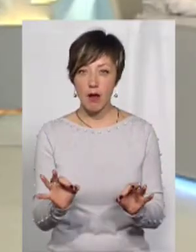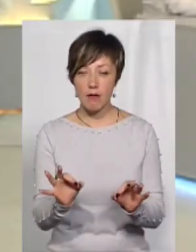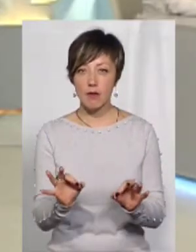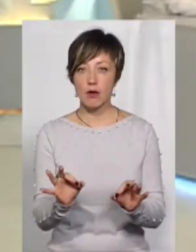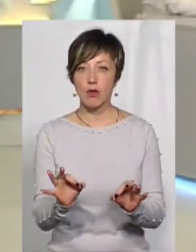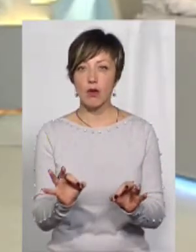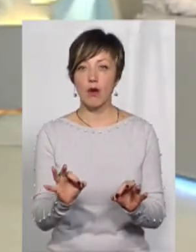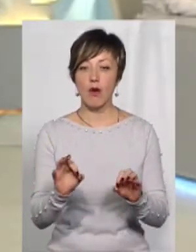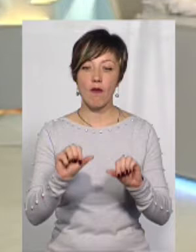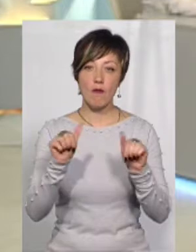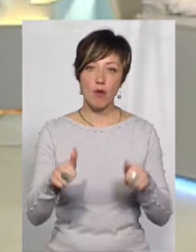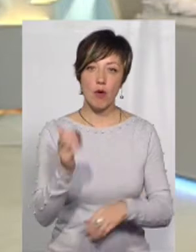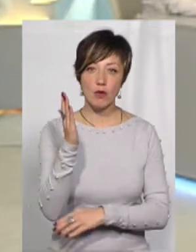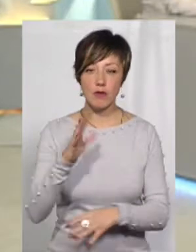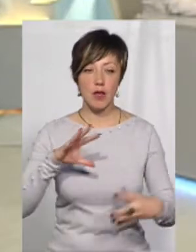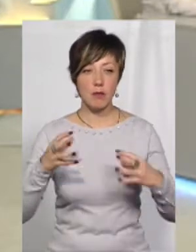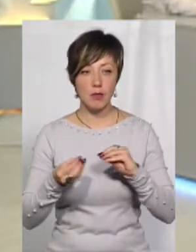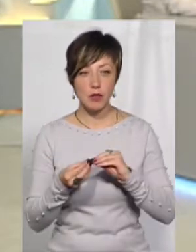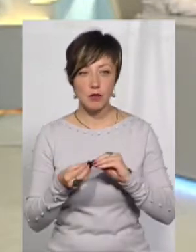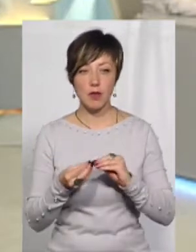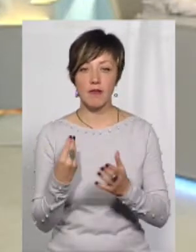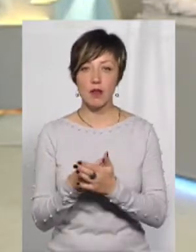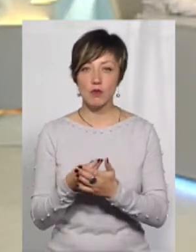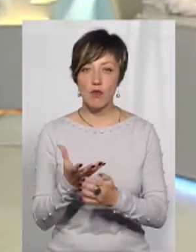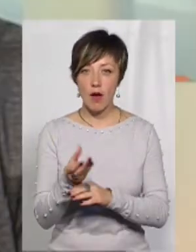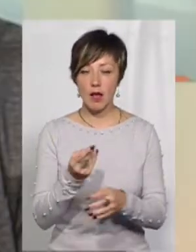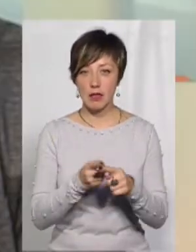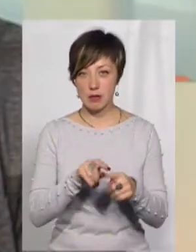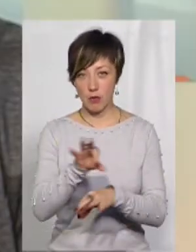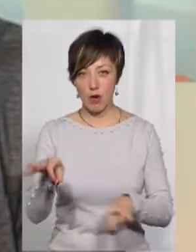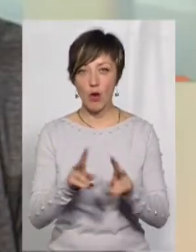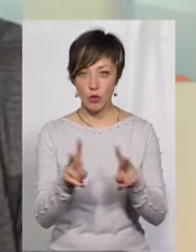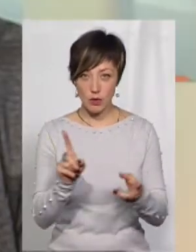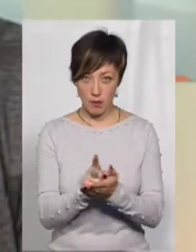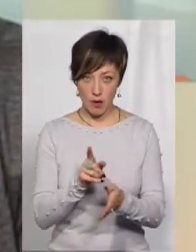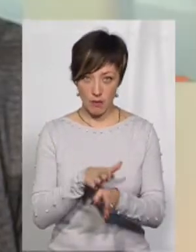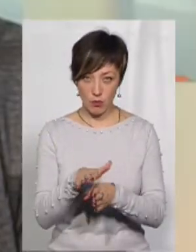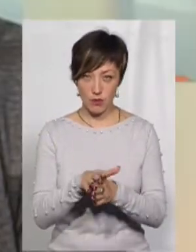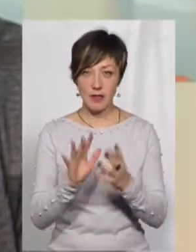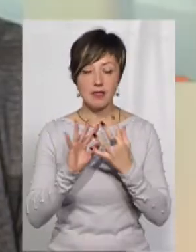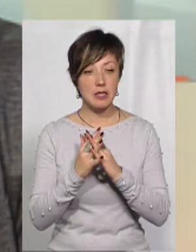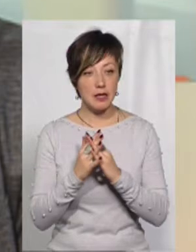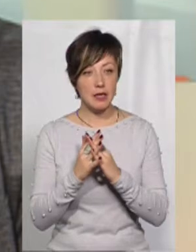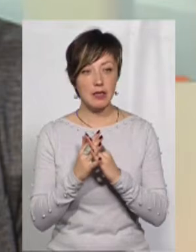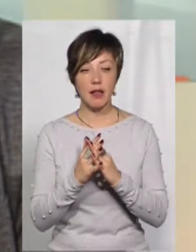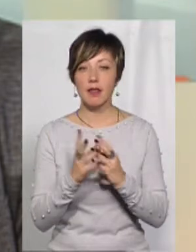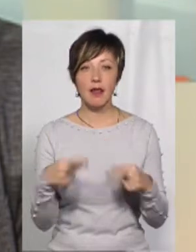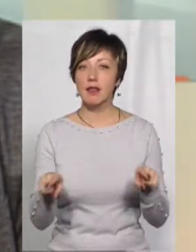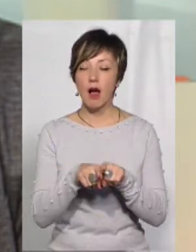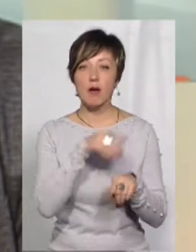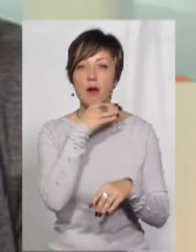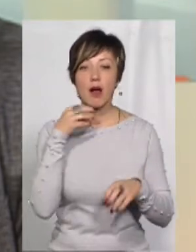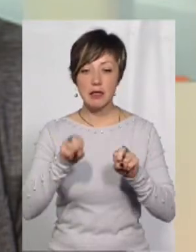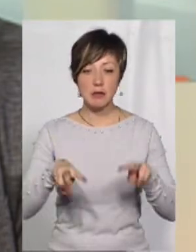форму голосування, потім підсумки, фінансування цих проєктів. Тобто це хтось має робити. І в селі не так